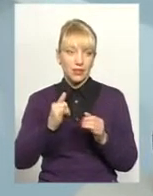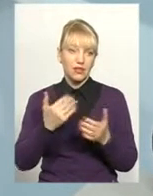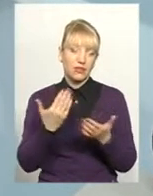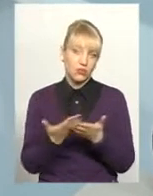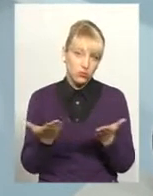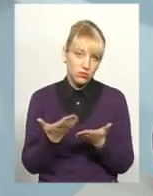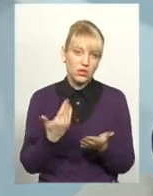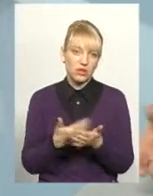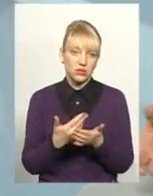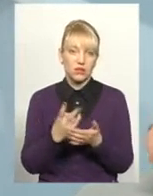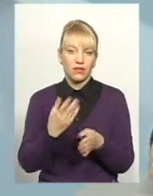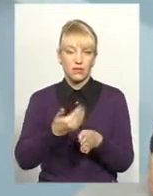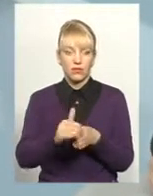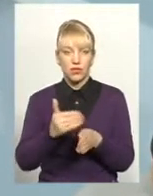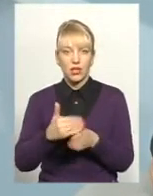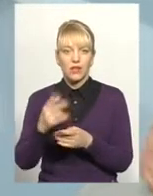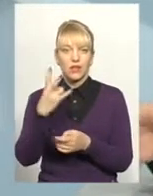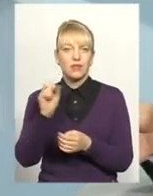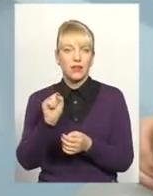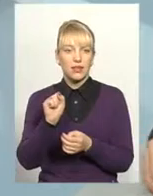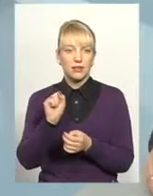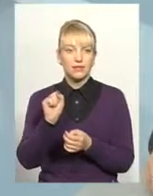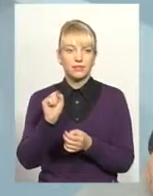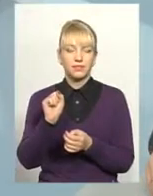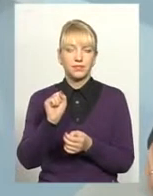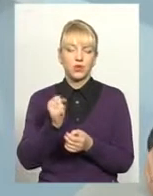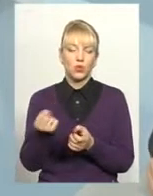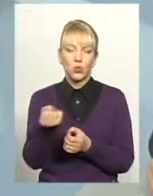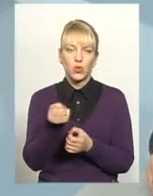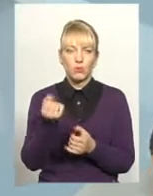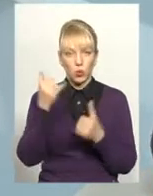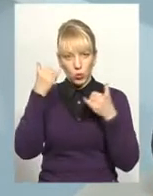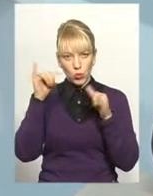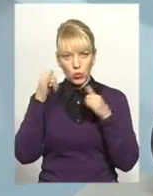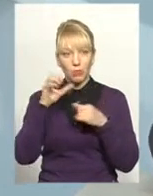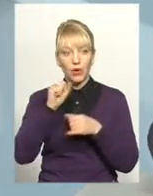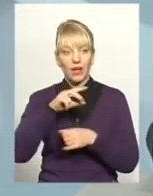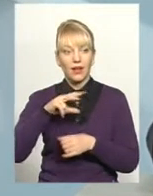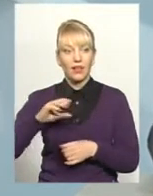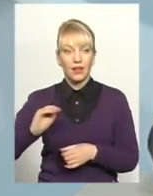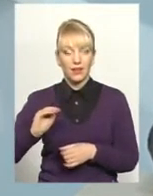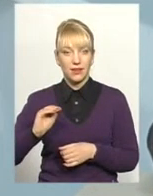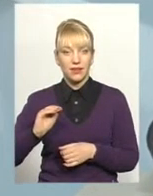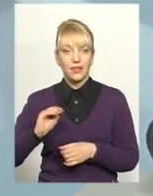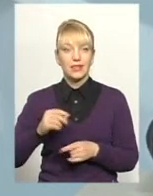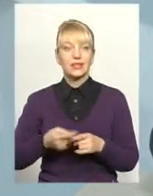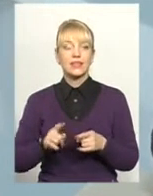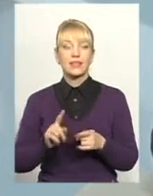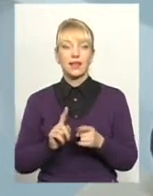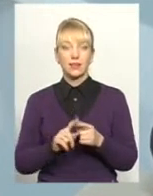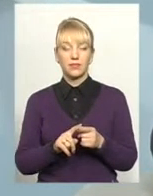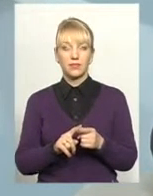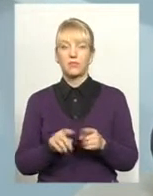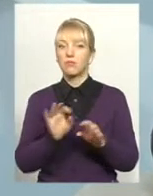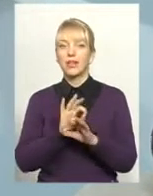йде там на утримання худоби, там, але це прекрасна сировина, з